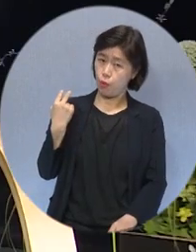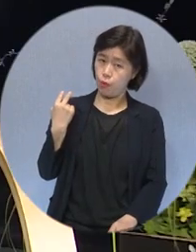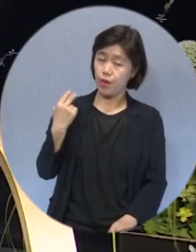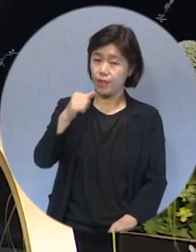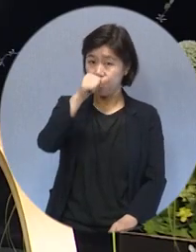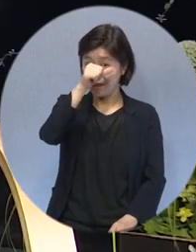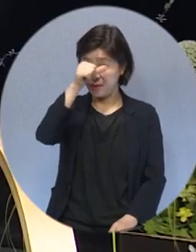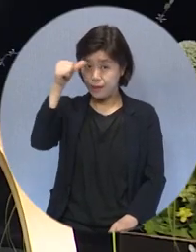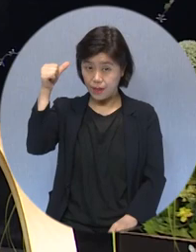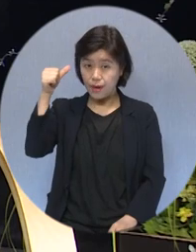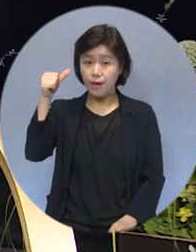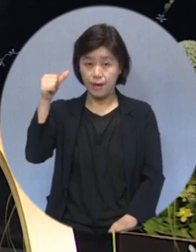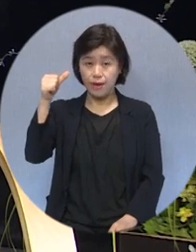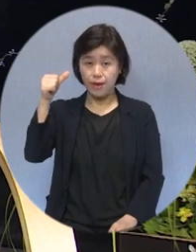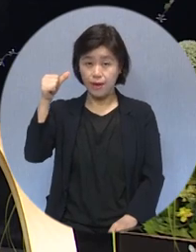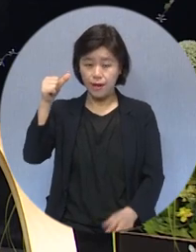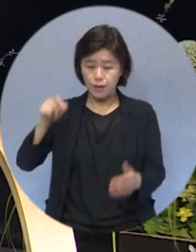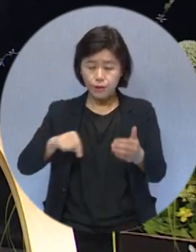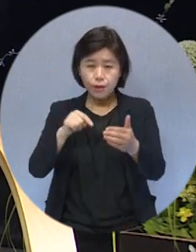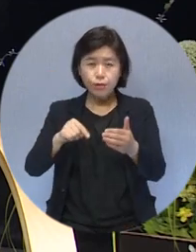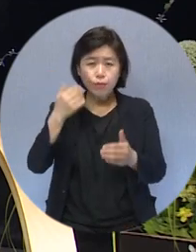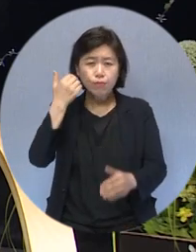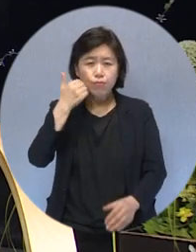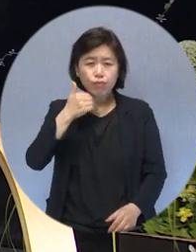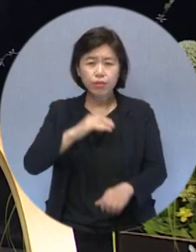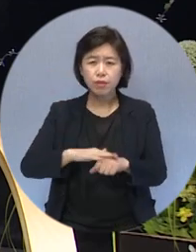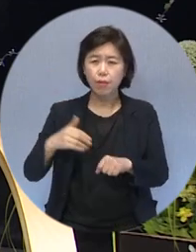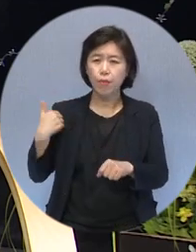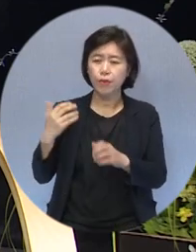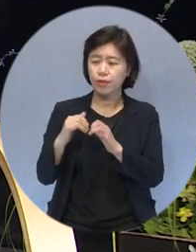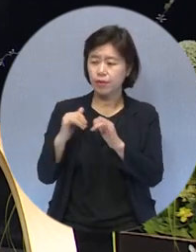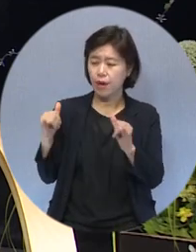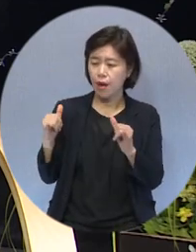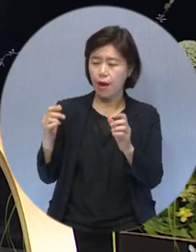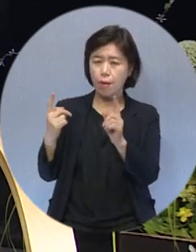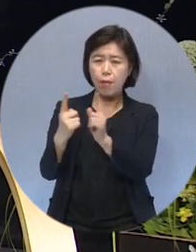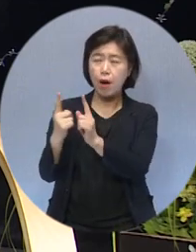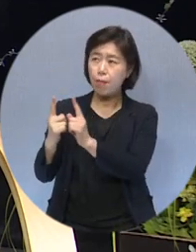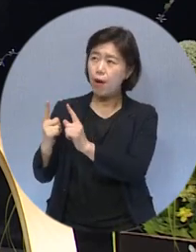과연 누군지 모르는 사람들을 어떤 인연이 되게 했을까?